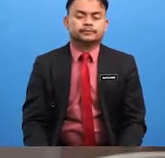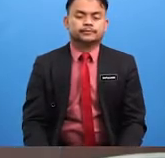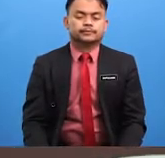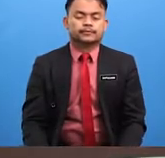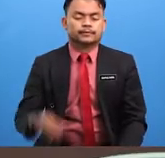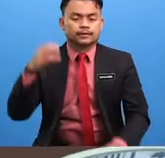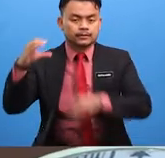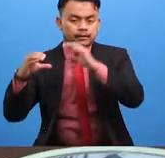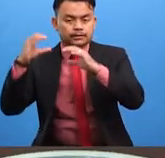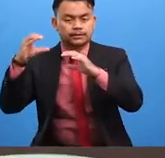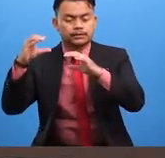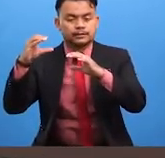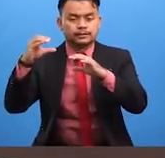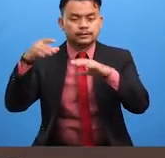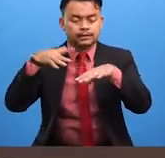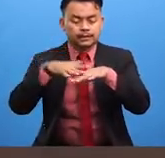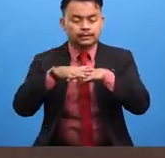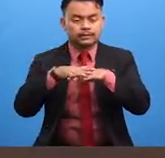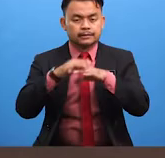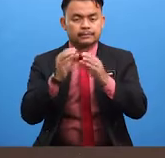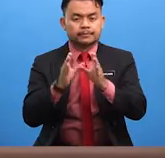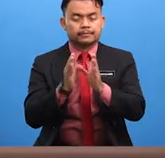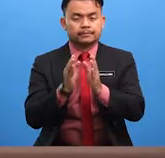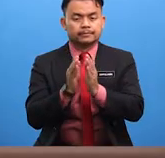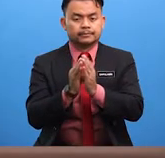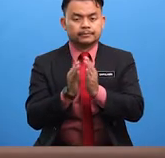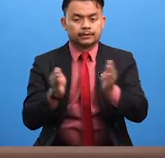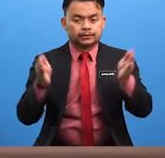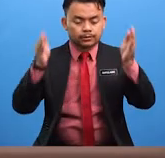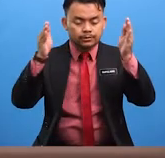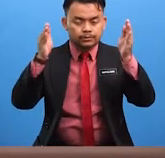Cara-cara menganyam bakul dimulai dengan menganyam tapak bakul.